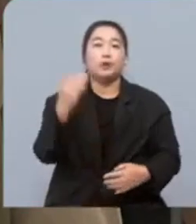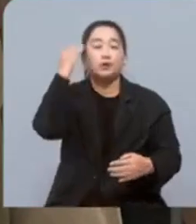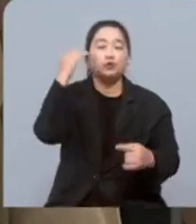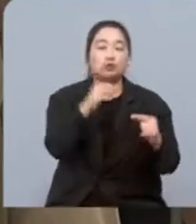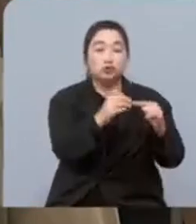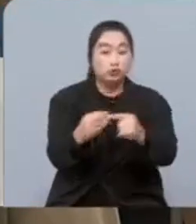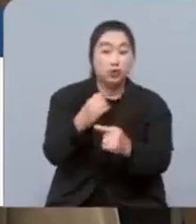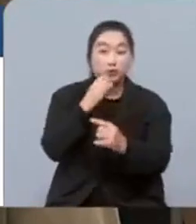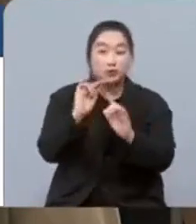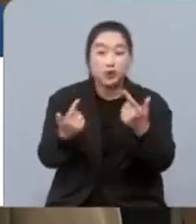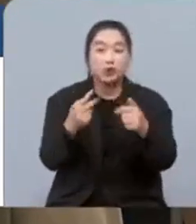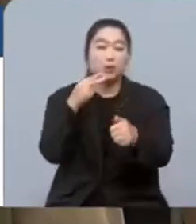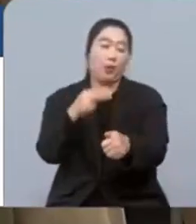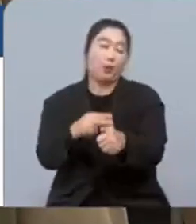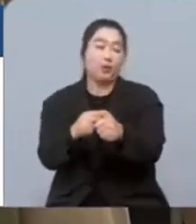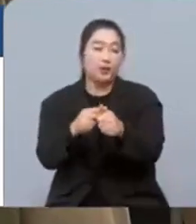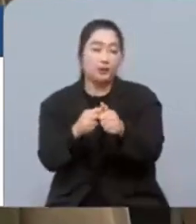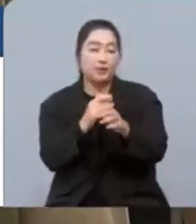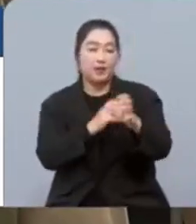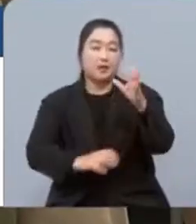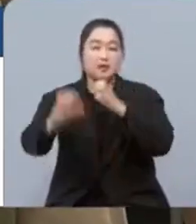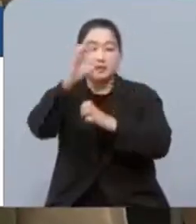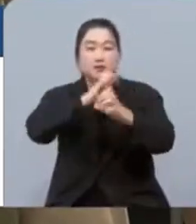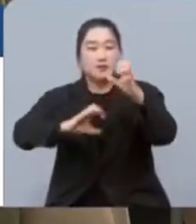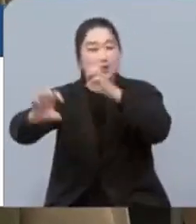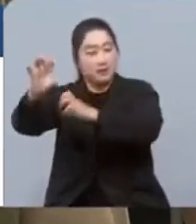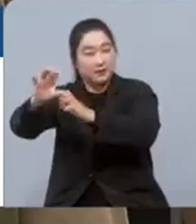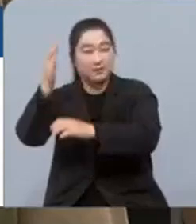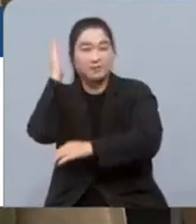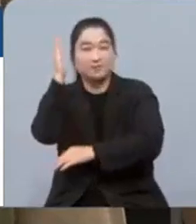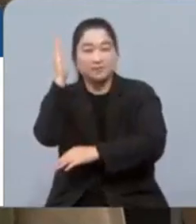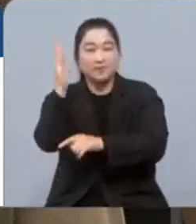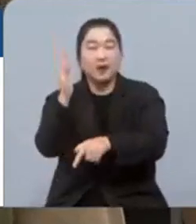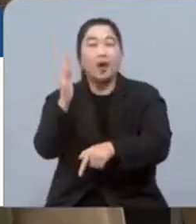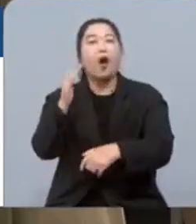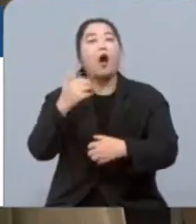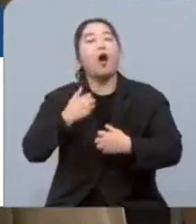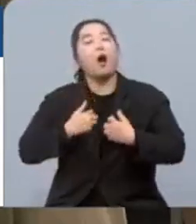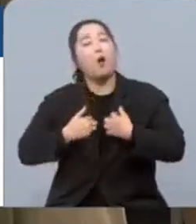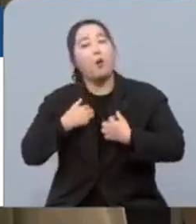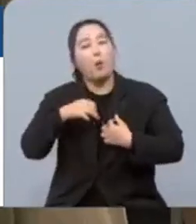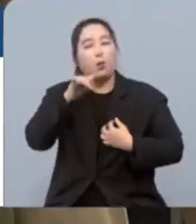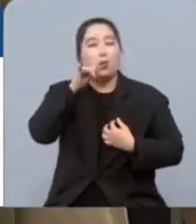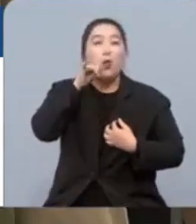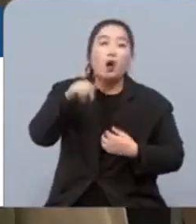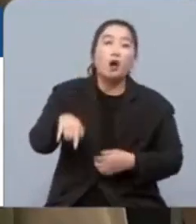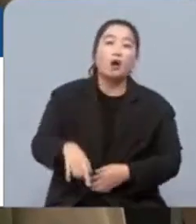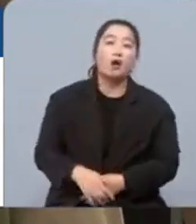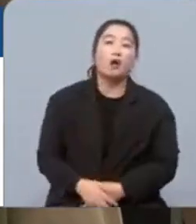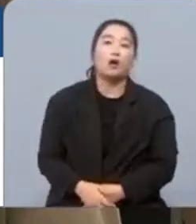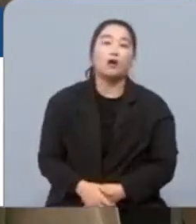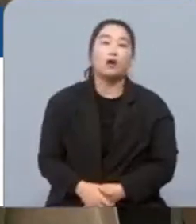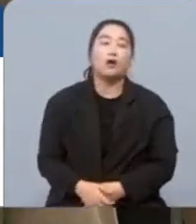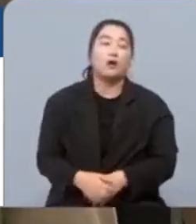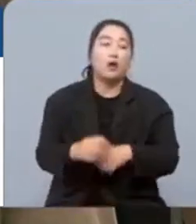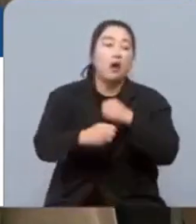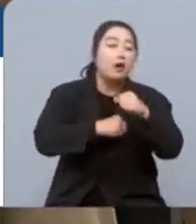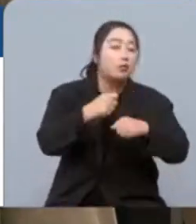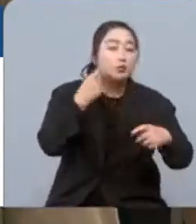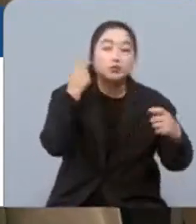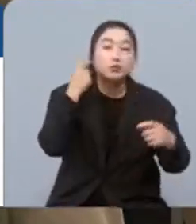하는 게 아니라 교수님들이 또 거기다 덧붙여서 얘기를 해주시잖아요. 그건 아무 데서나 들을 수가 없잖아요. 그래서